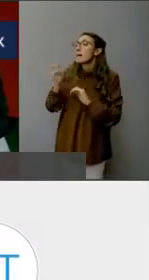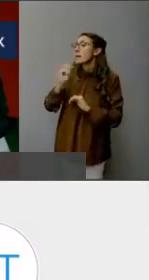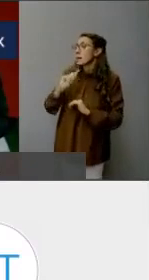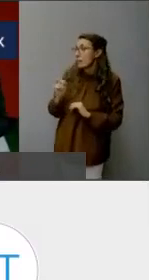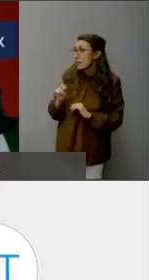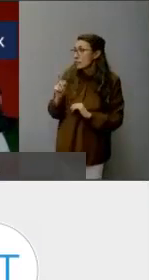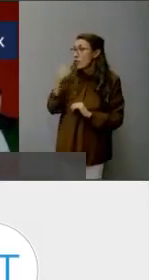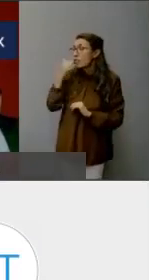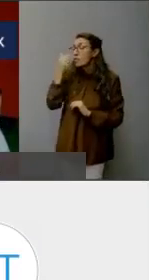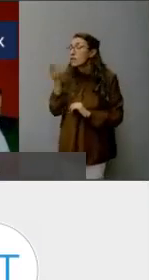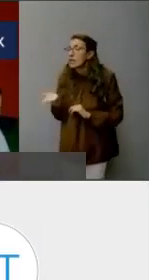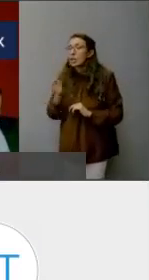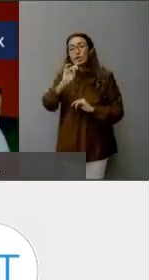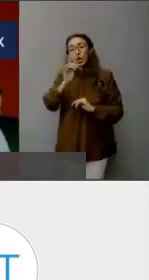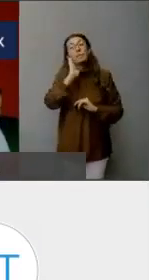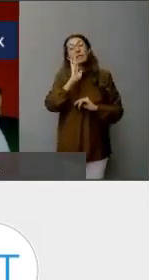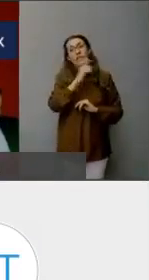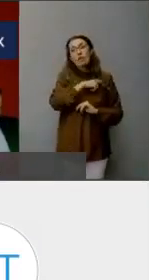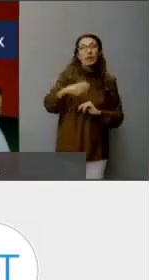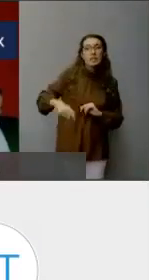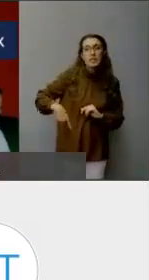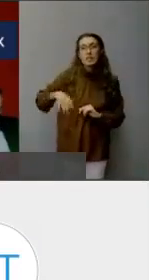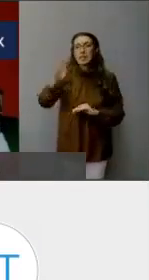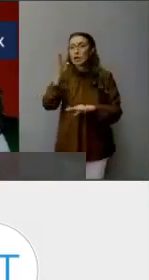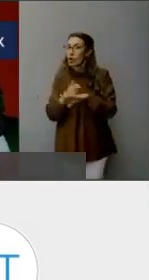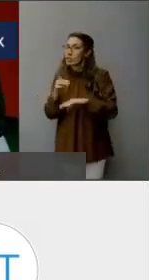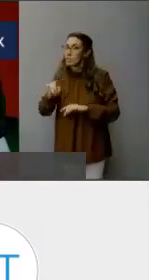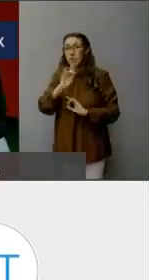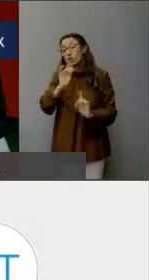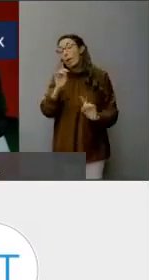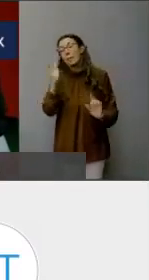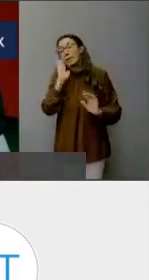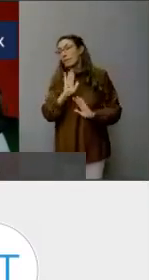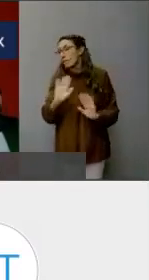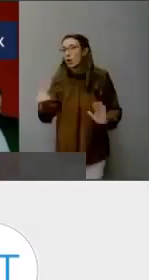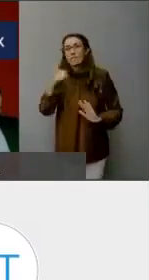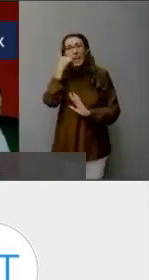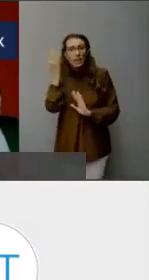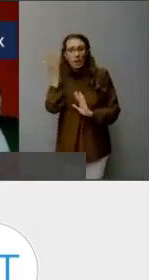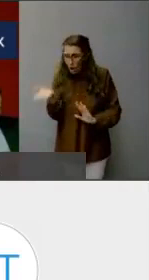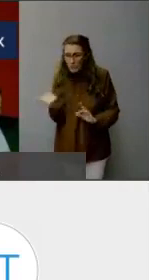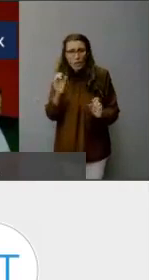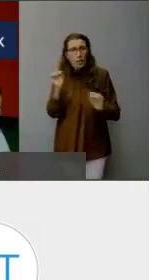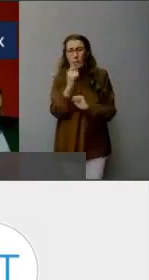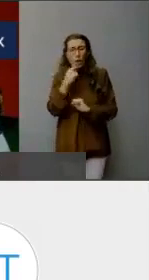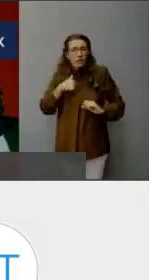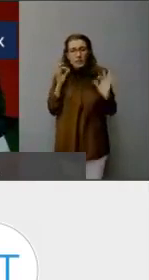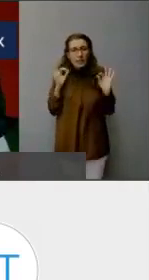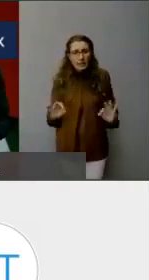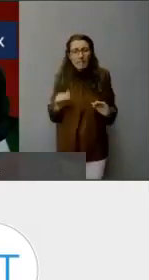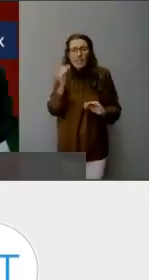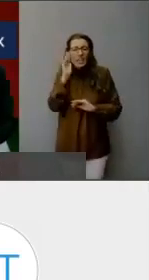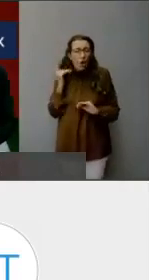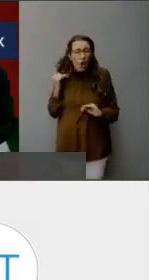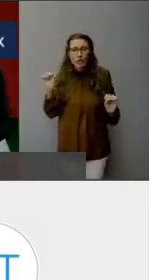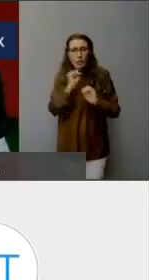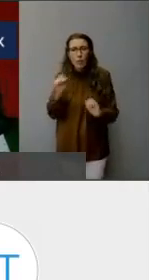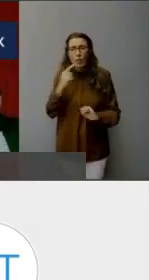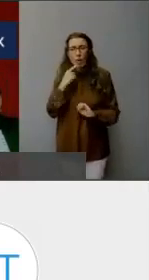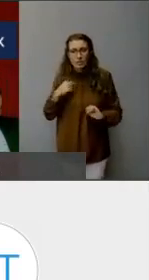signor sindaco e consigliere pirondini entrambi entrambi i perché entrambi per favore